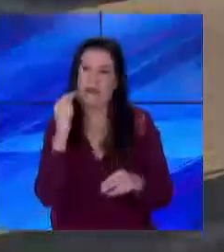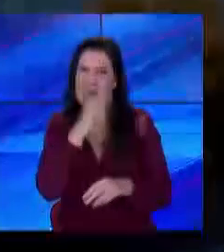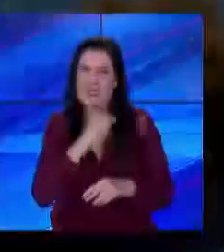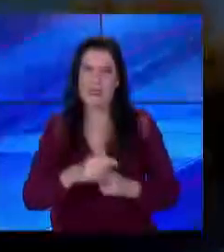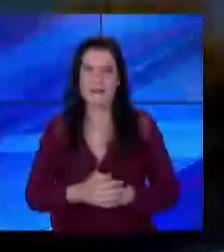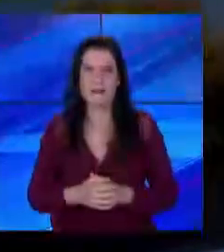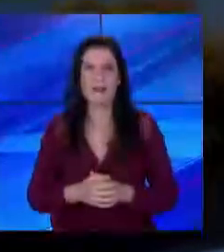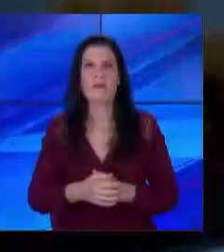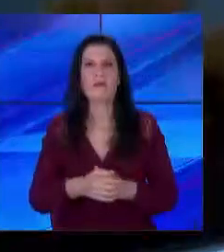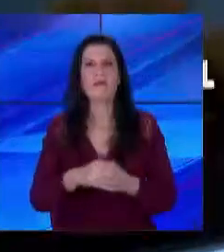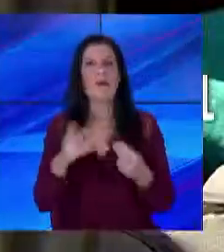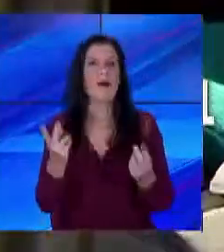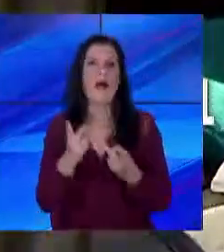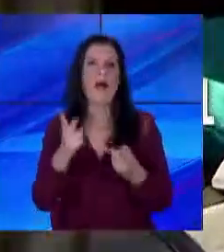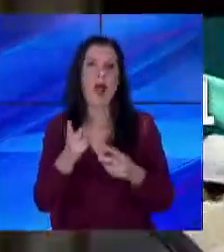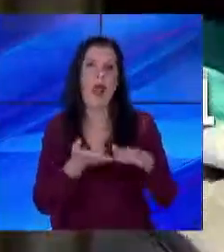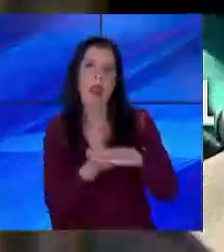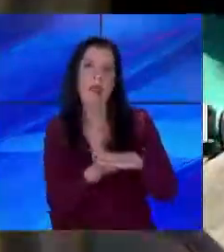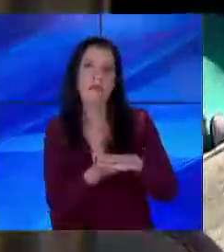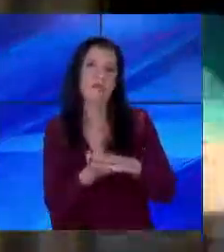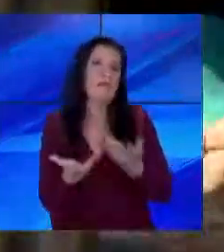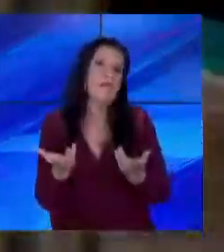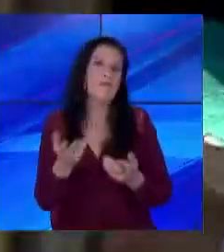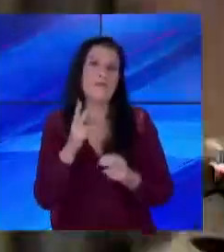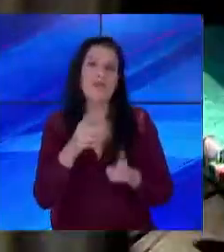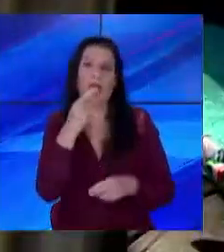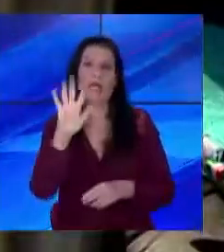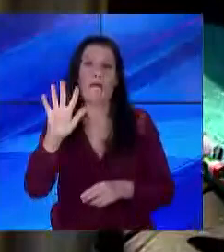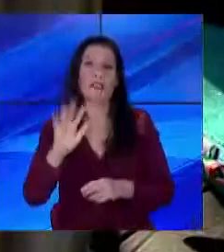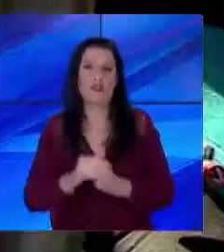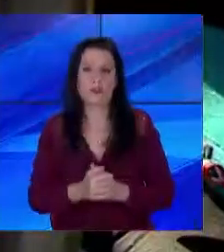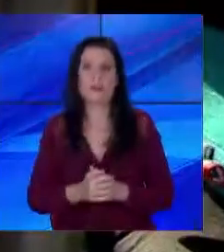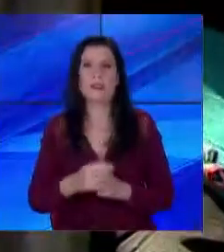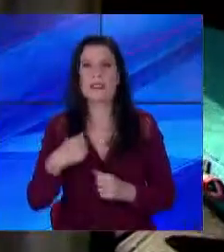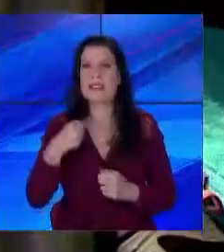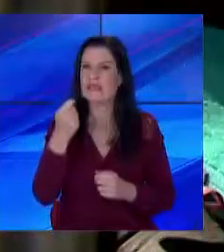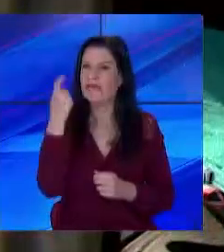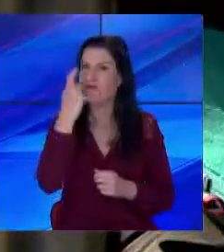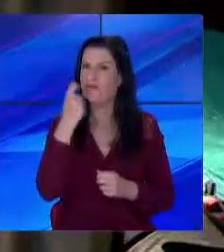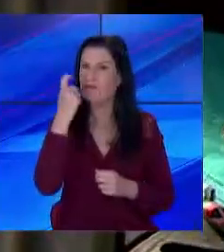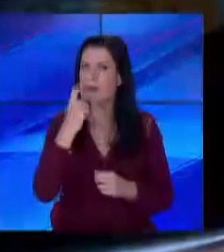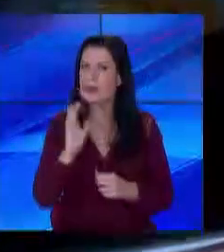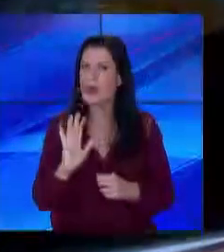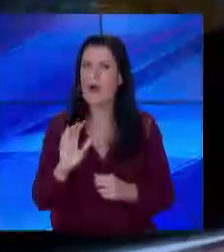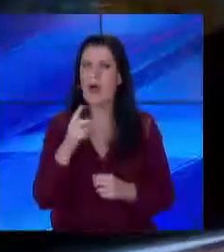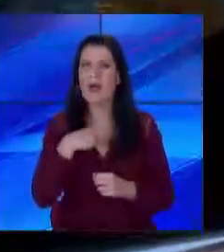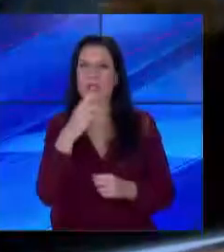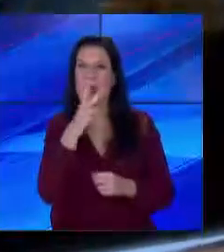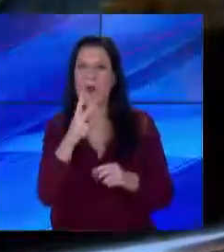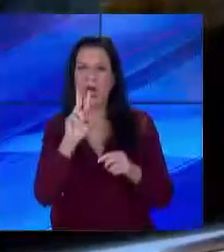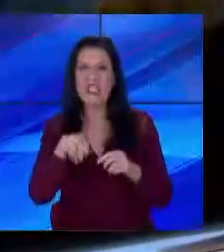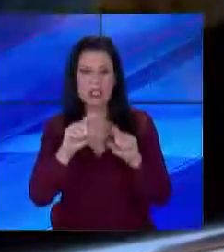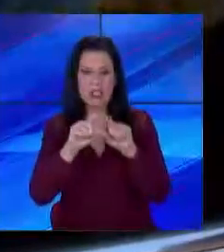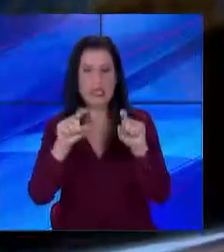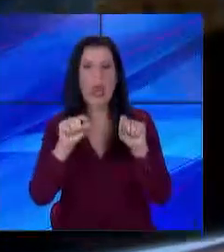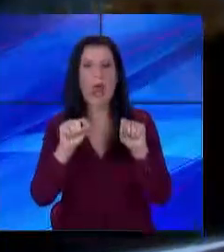ההרכבה הייתה די פשוטה בסך הכל, הייתי נותנת לזה 5. מה שאני כן תוהה זה, ראיתי שיש את זה סוללות, עכשיו, איך אני